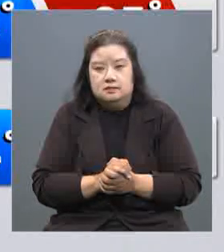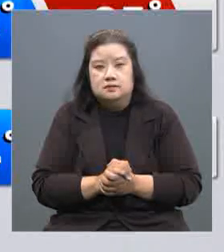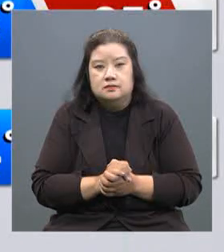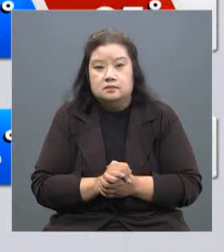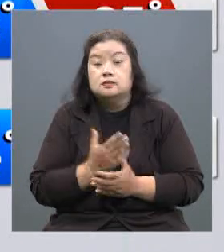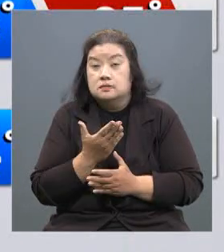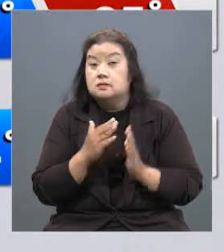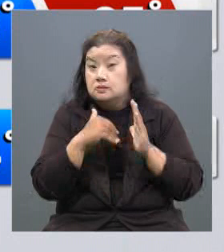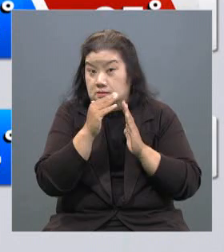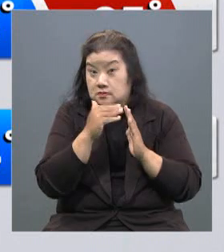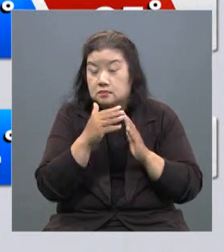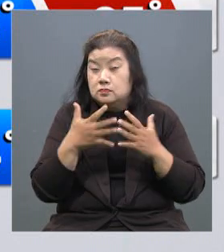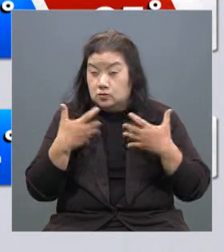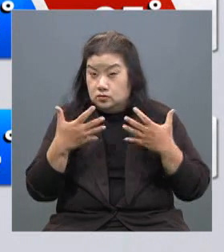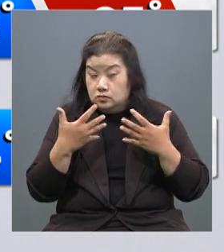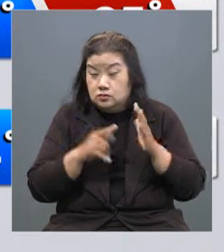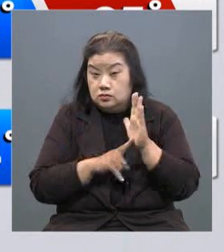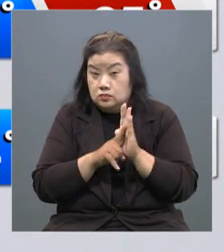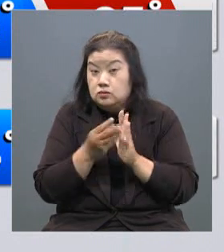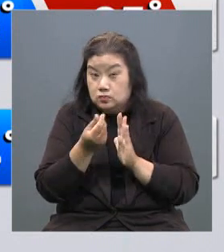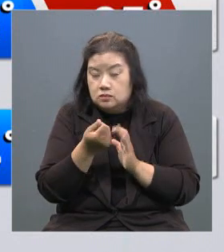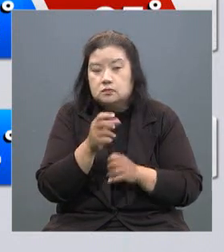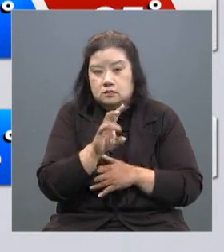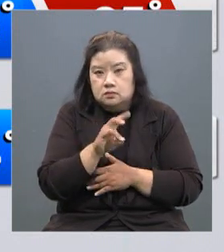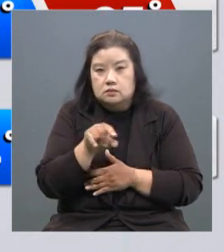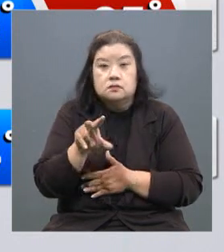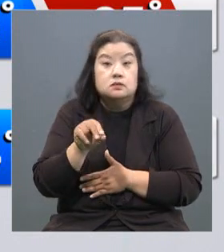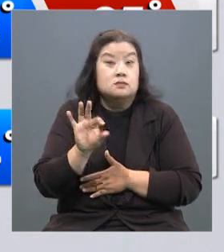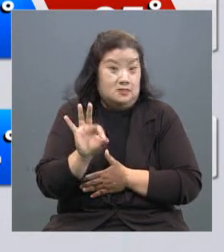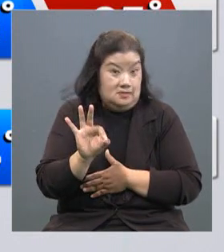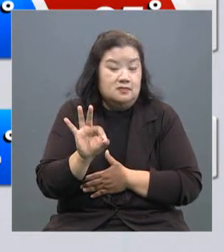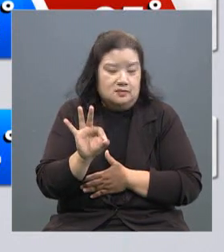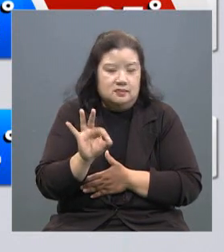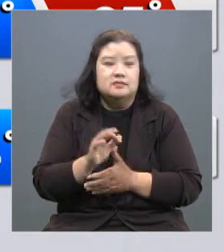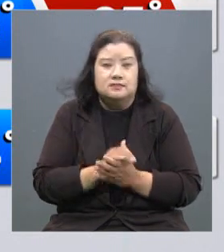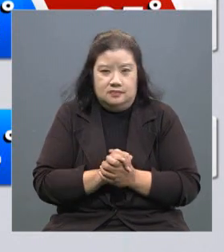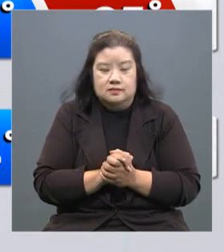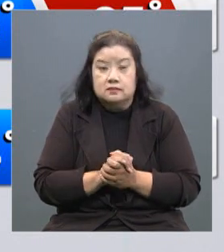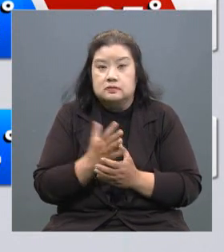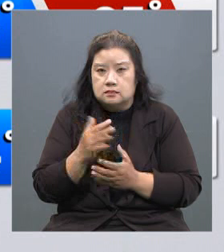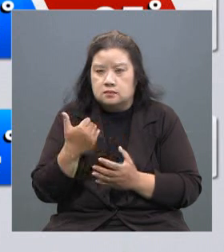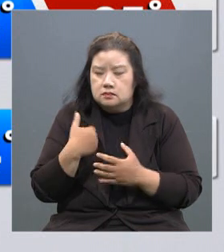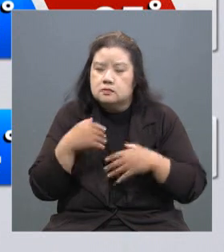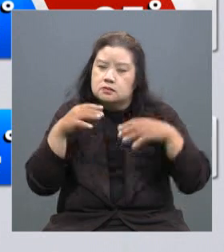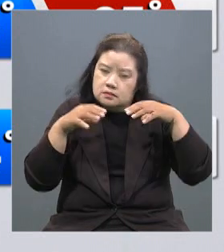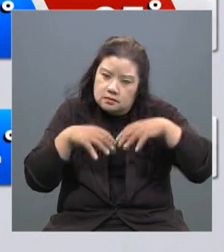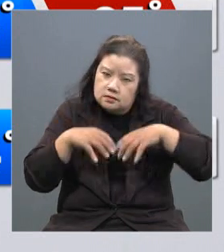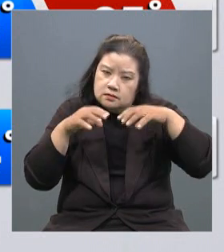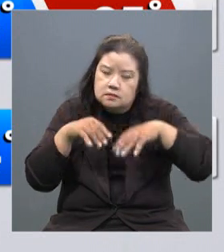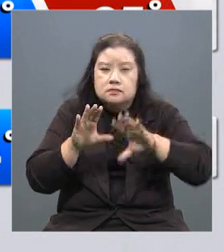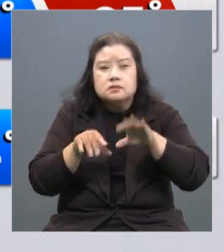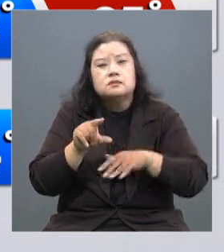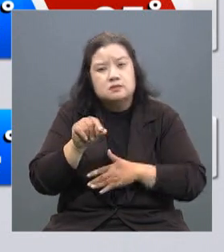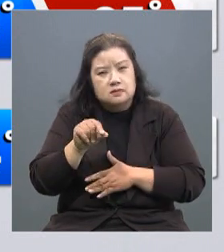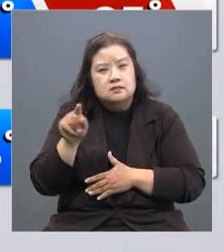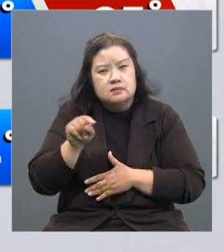ภาคเหนืออุณหภูมิขยับขึ้นมาอยู่ระหว่าง 17-39 องศาเซลเซียสส่วนฝนลดลงนะคะตกได้ 20%